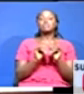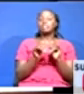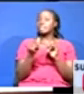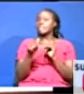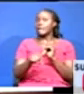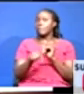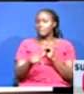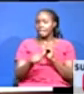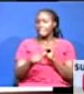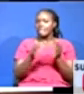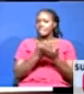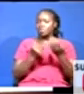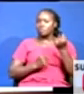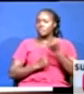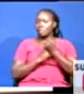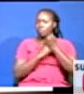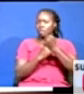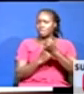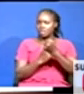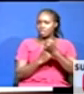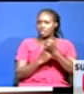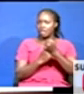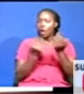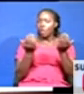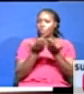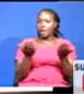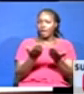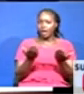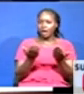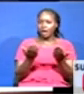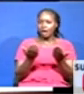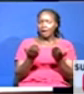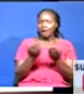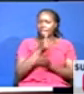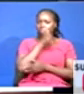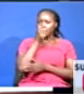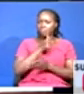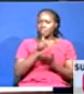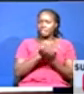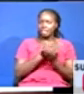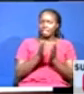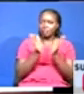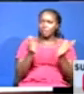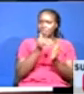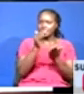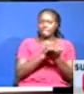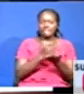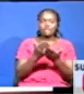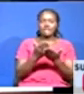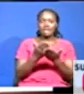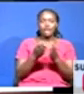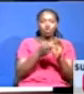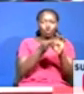ku support where the private sector, the public sector, they